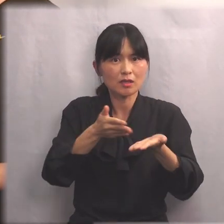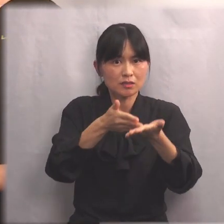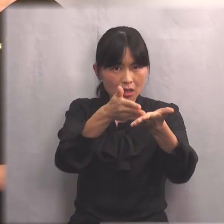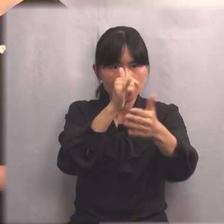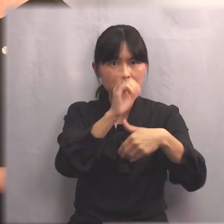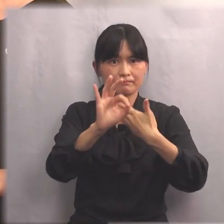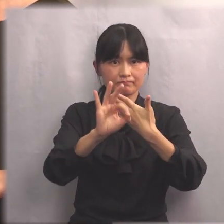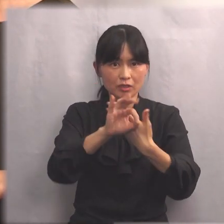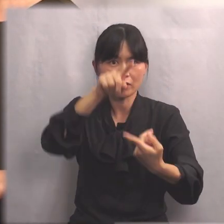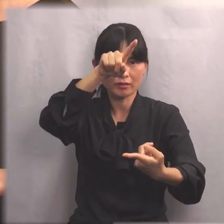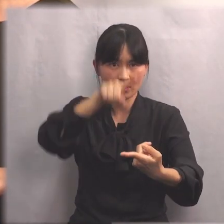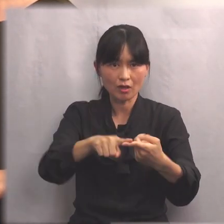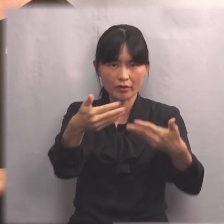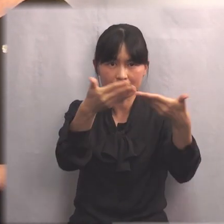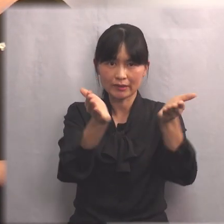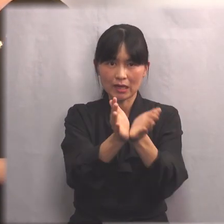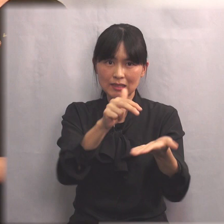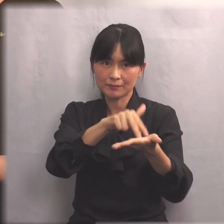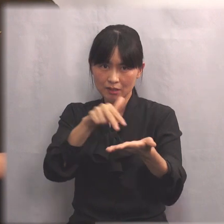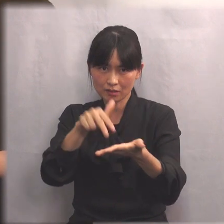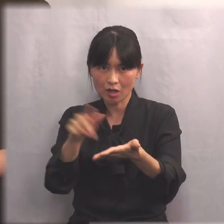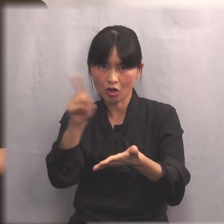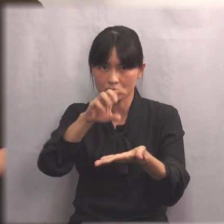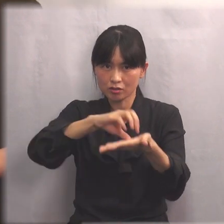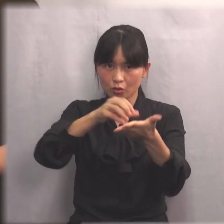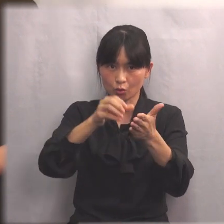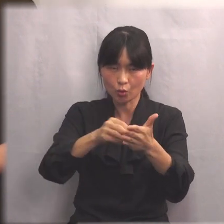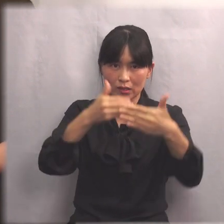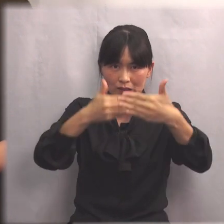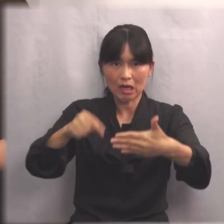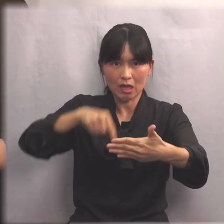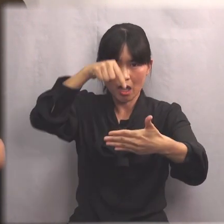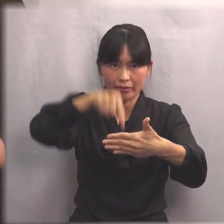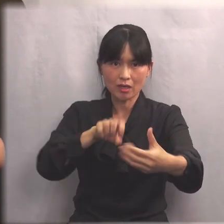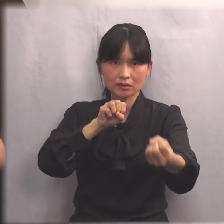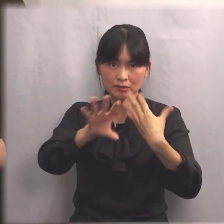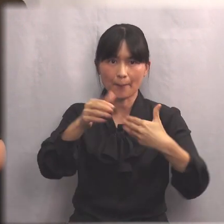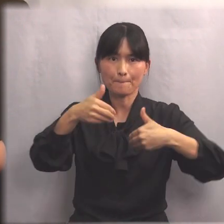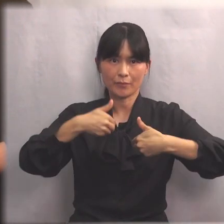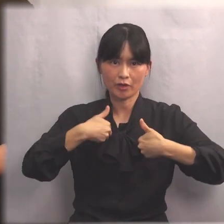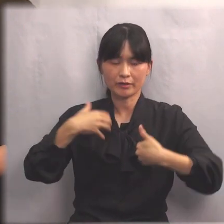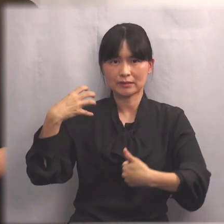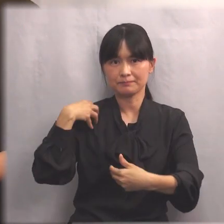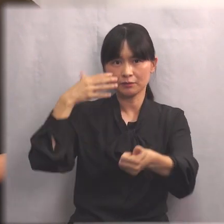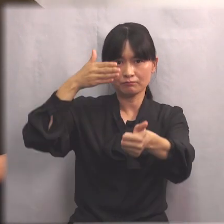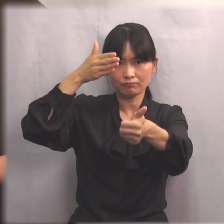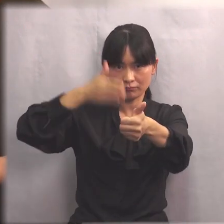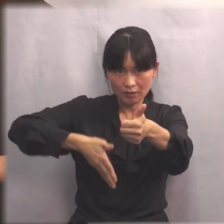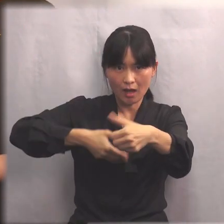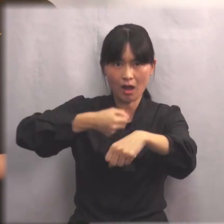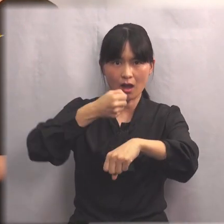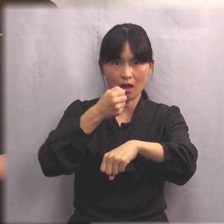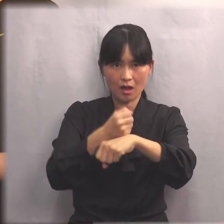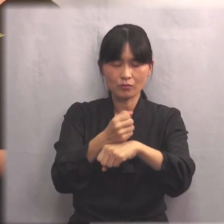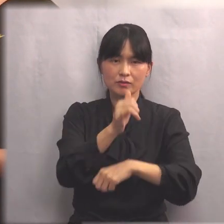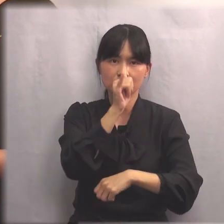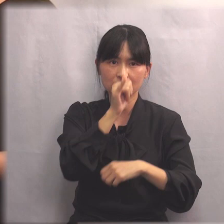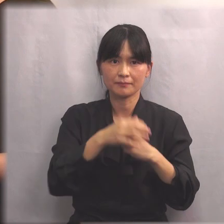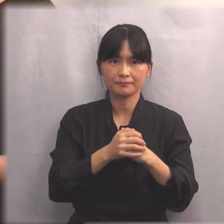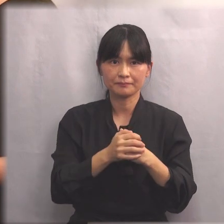대해서는 당이 일정 기간 내에 공식적으로 응답해야 한다라고 하는 의무를 부과하는 그런